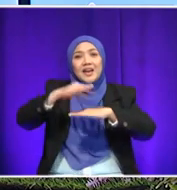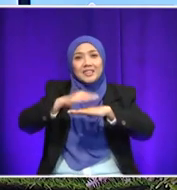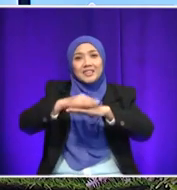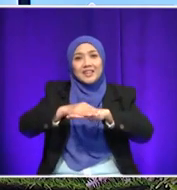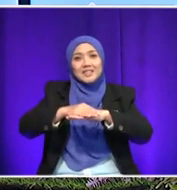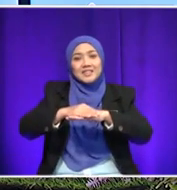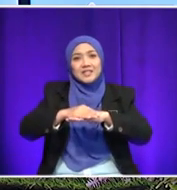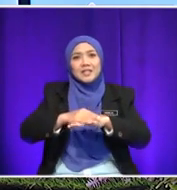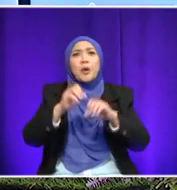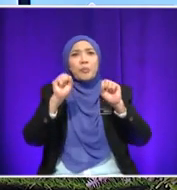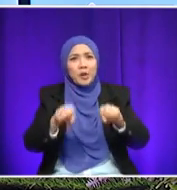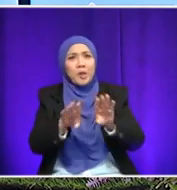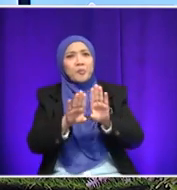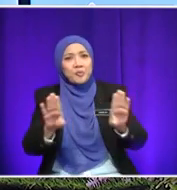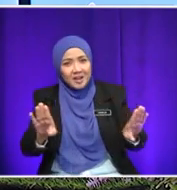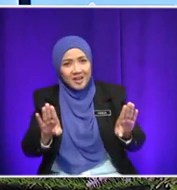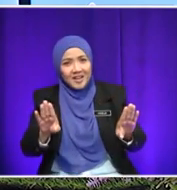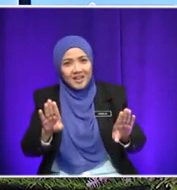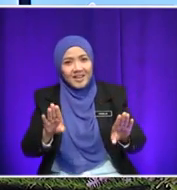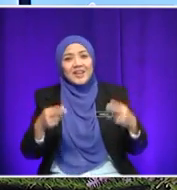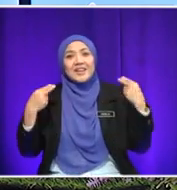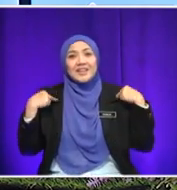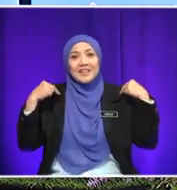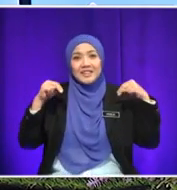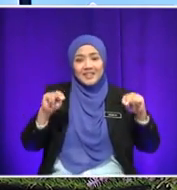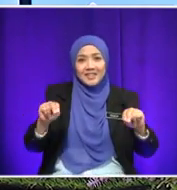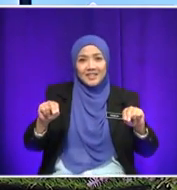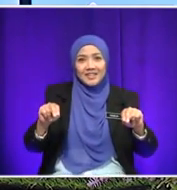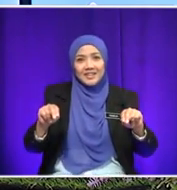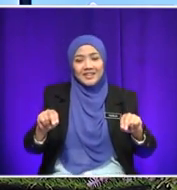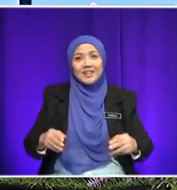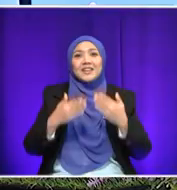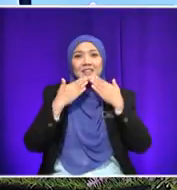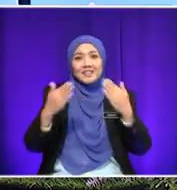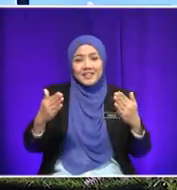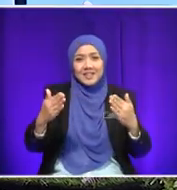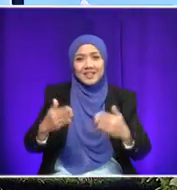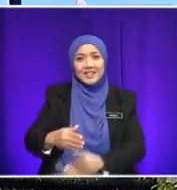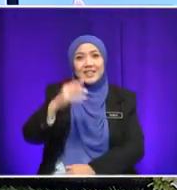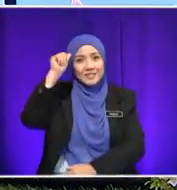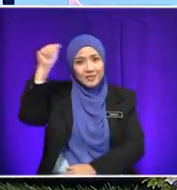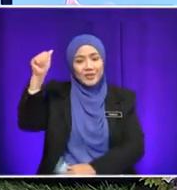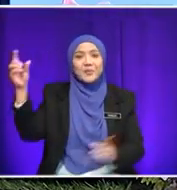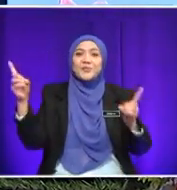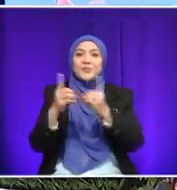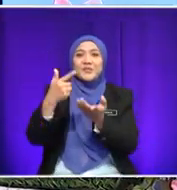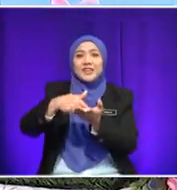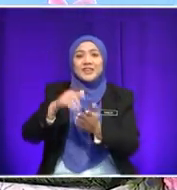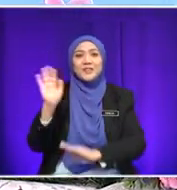laman sosial untuk perniagaan saya terima kasih semua saya ini sakit assalamualaikum kita jumpa lagi